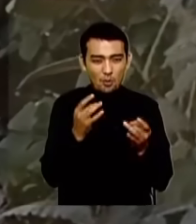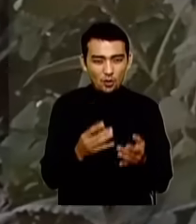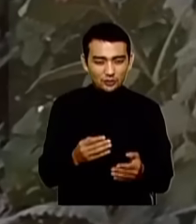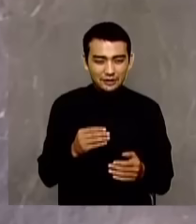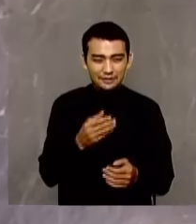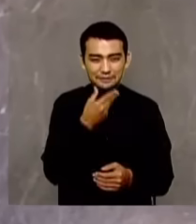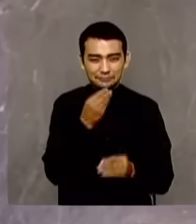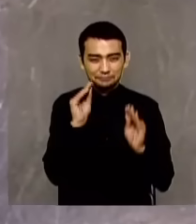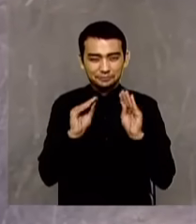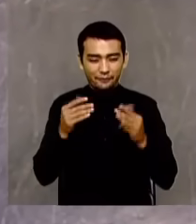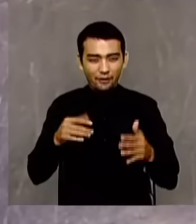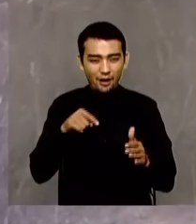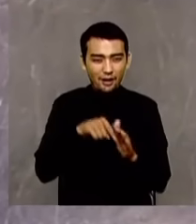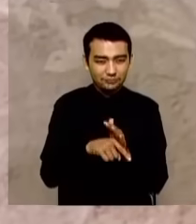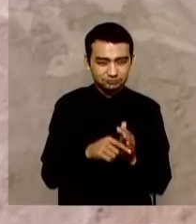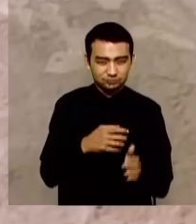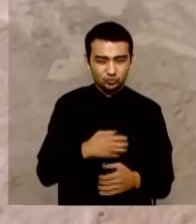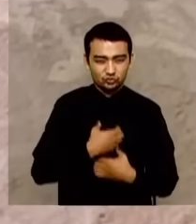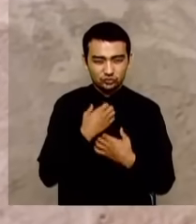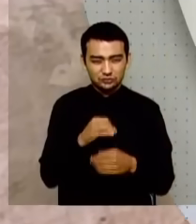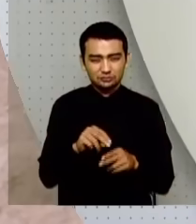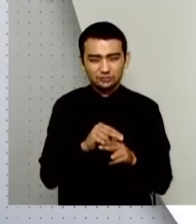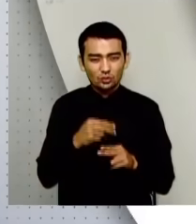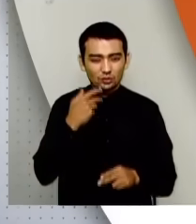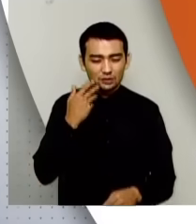kaspetin ärlümen aynalısıp jür. Aula kaşan jöndelet.